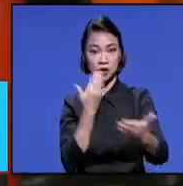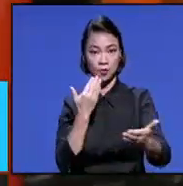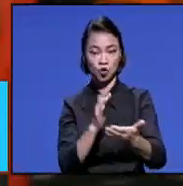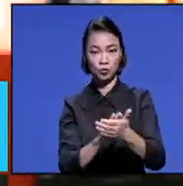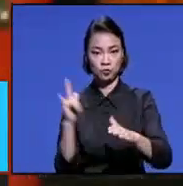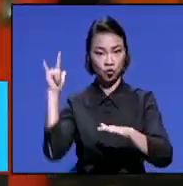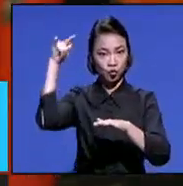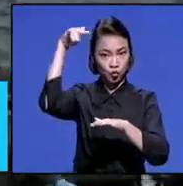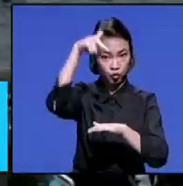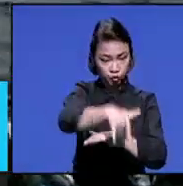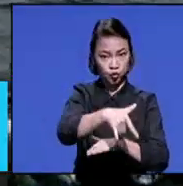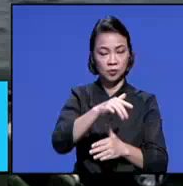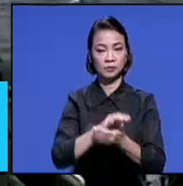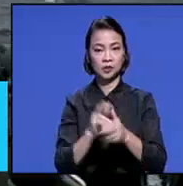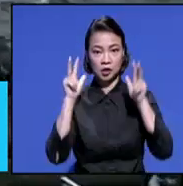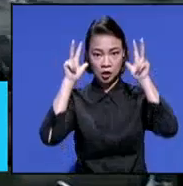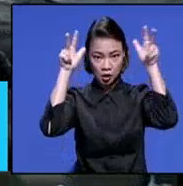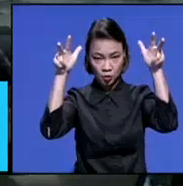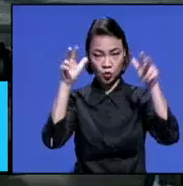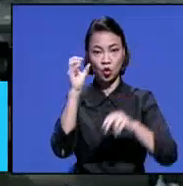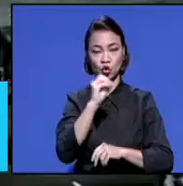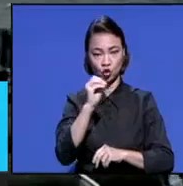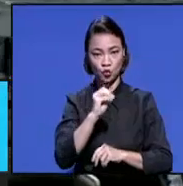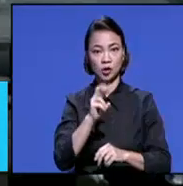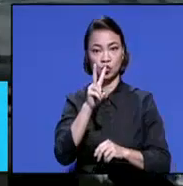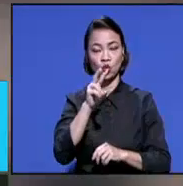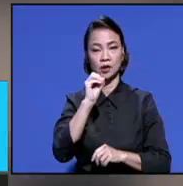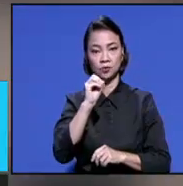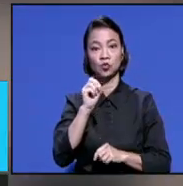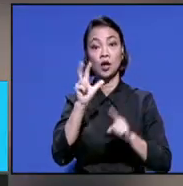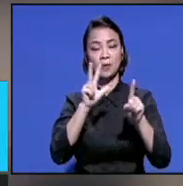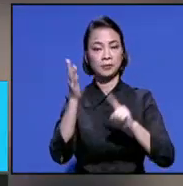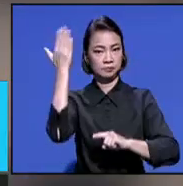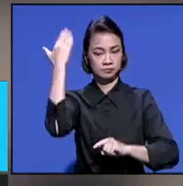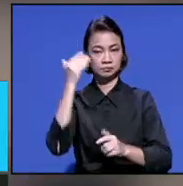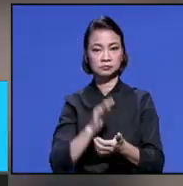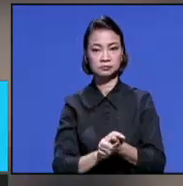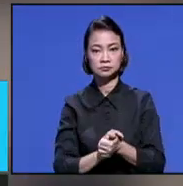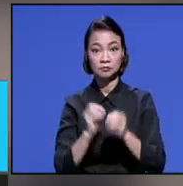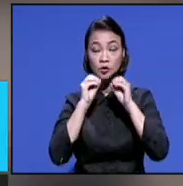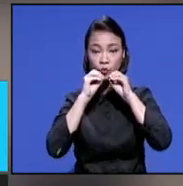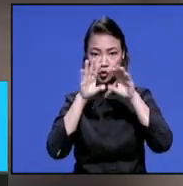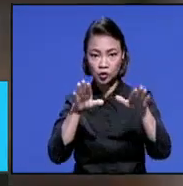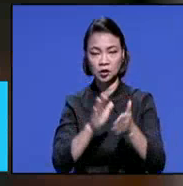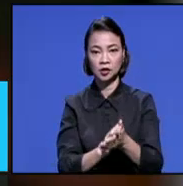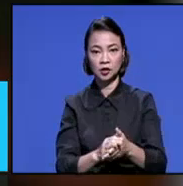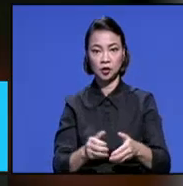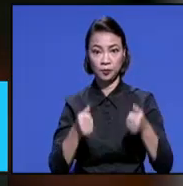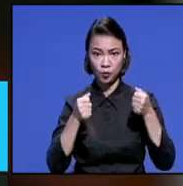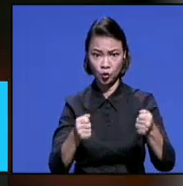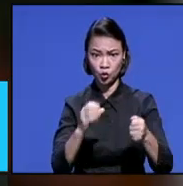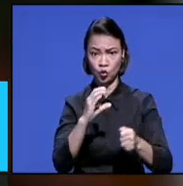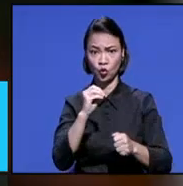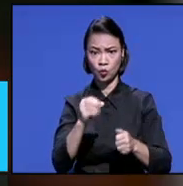ini jatuh di perairan Karawang Oktober 2018 silam. Kantor berita Reuters menyebutkan pilot dan co-pilot panik